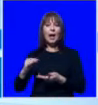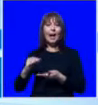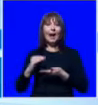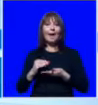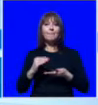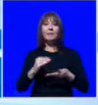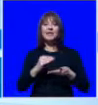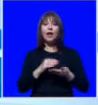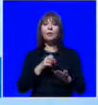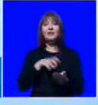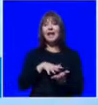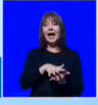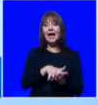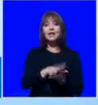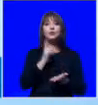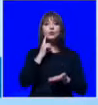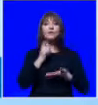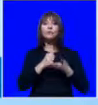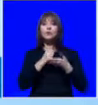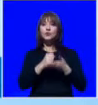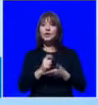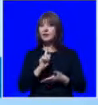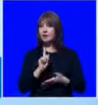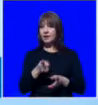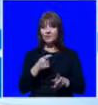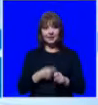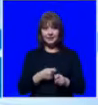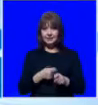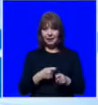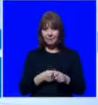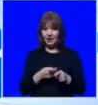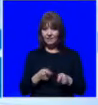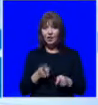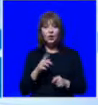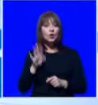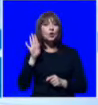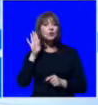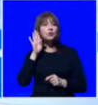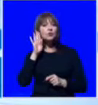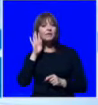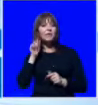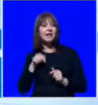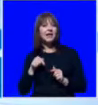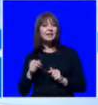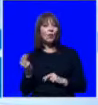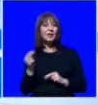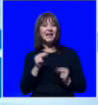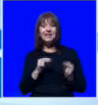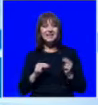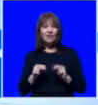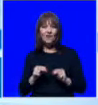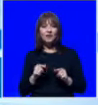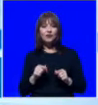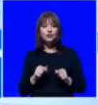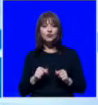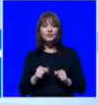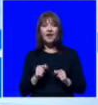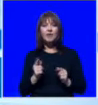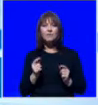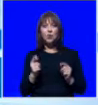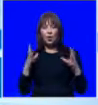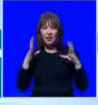капиталовите разходи в бюджет. Трябва ли да бъде направено това? Защото чуваме днес от Тристранния съвет, че това е много